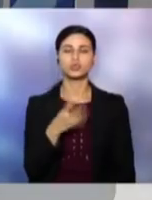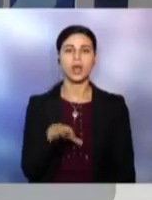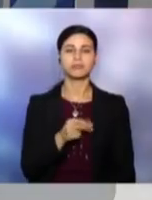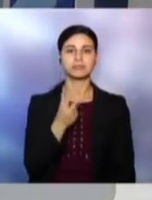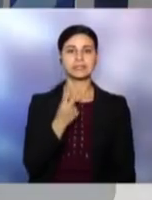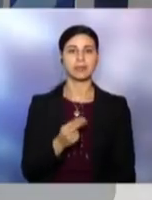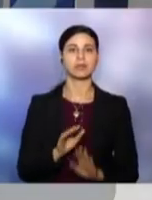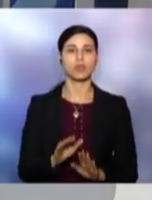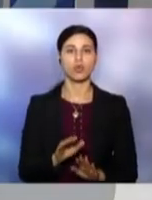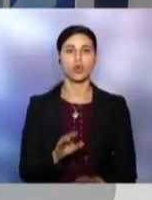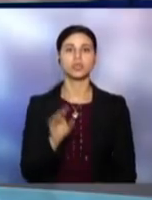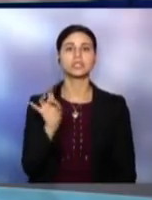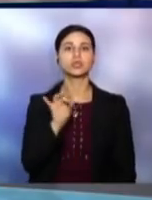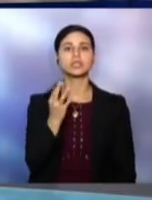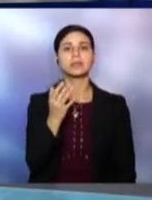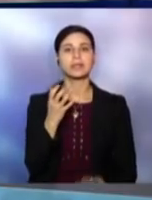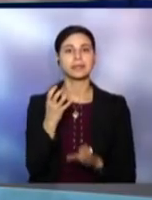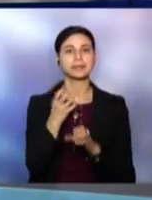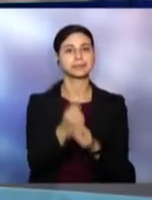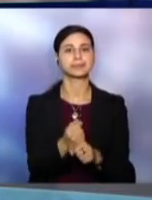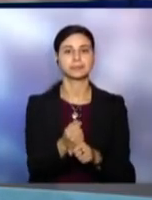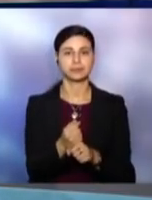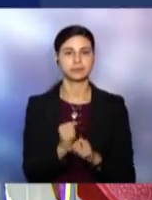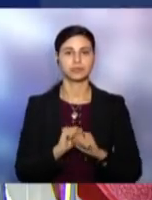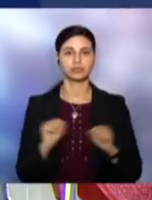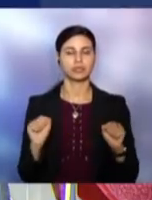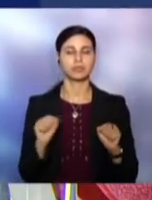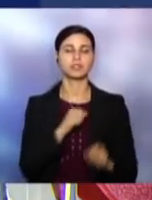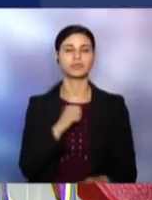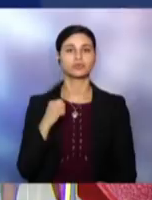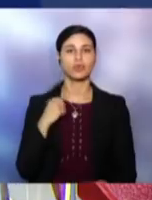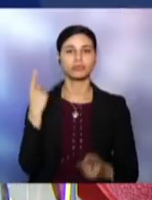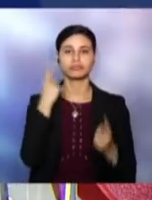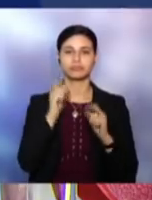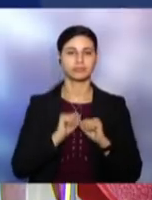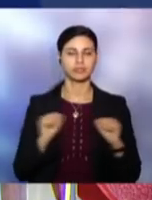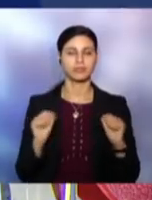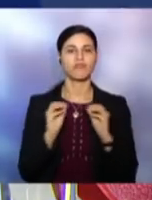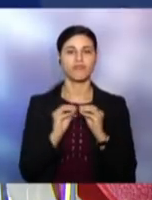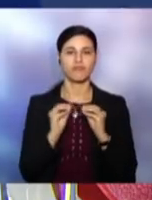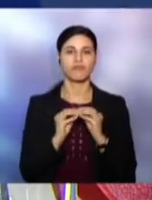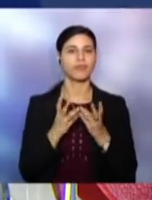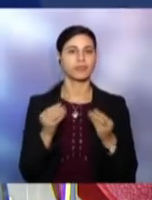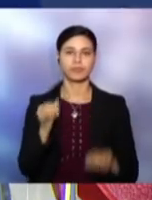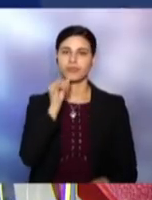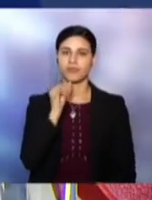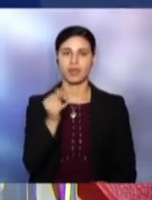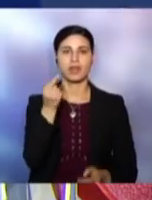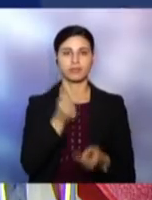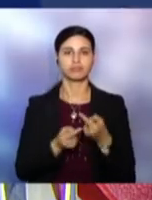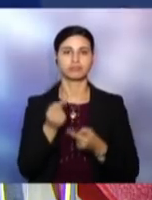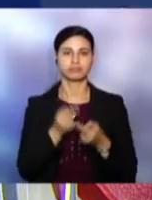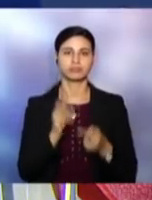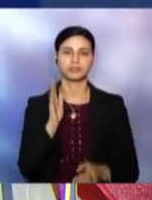ან დოზას ვამცირებთ, მცირე დოზით მუშაობთ და ასეთ შემთხვევაშიც ეფექტი გვაქვს იგივე გახანგრძლივებული ინფექცია. ჩვენ ახლა